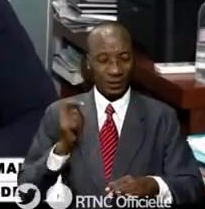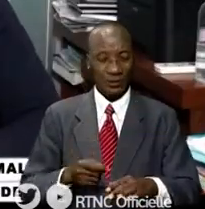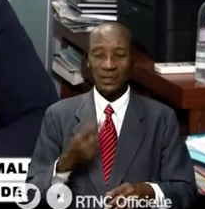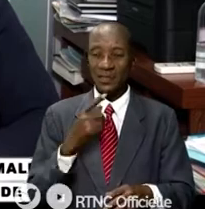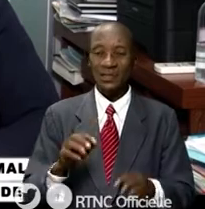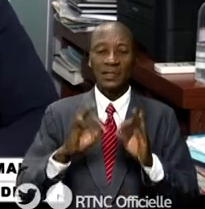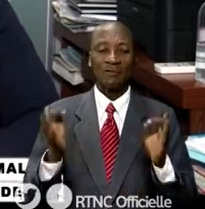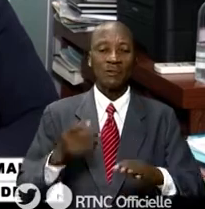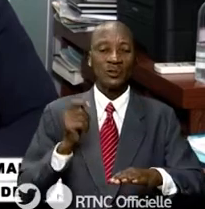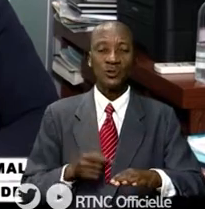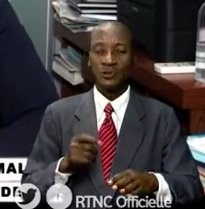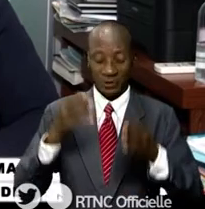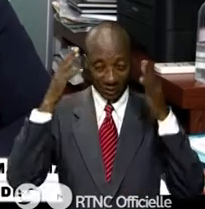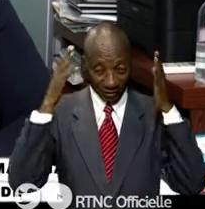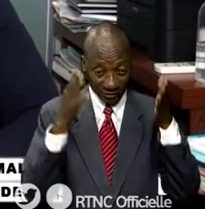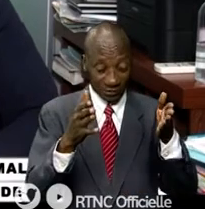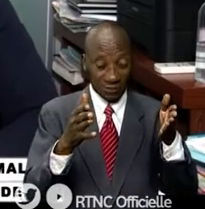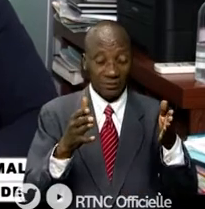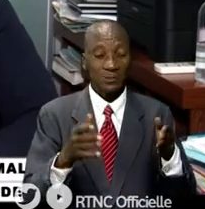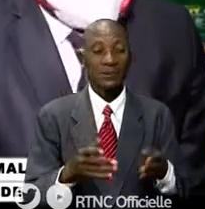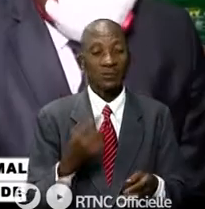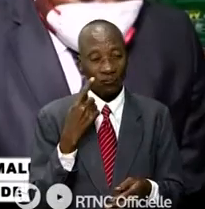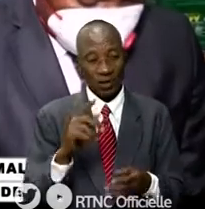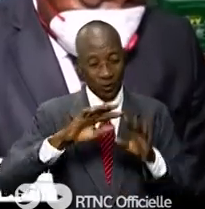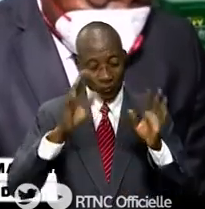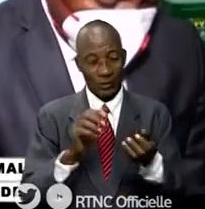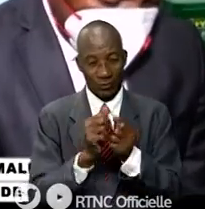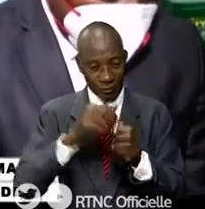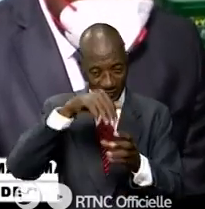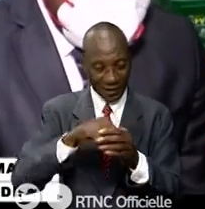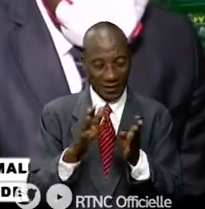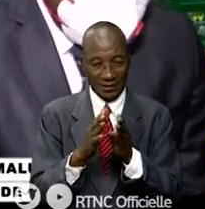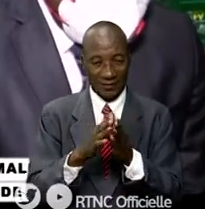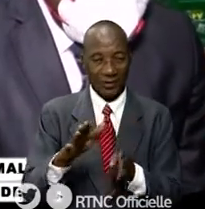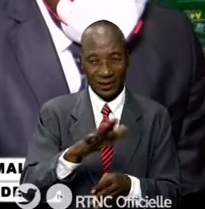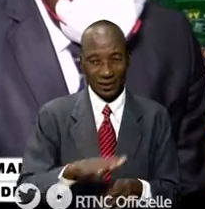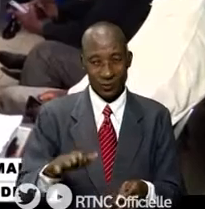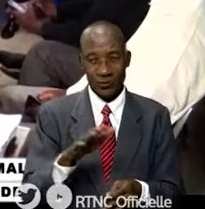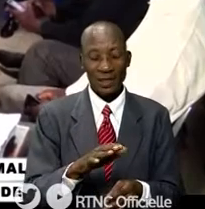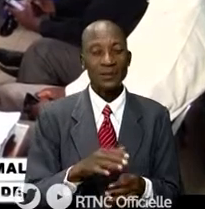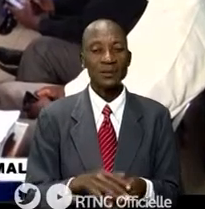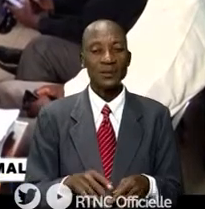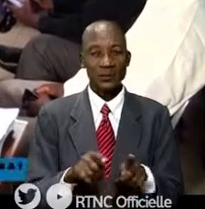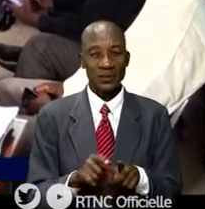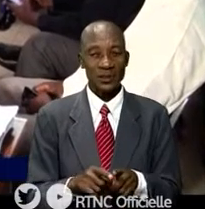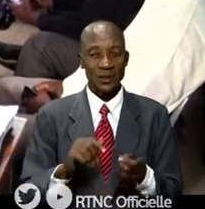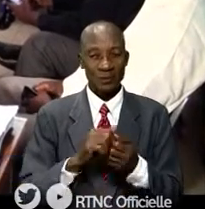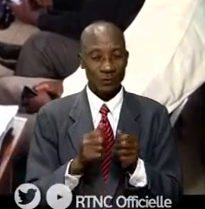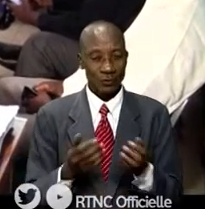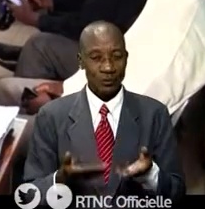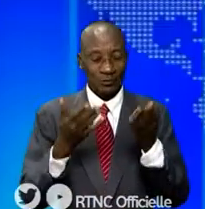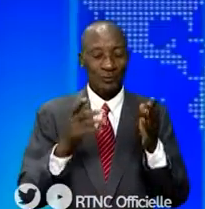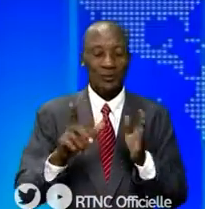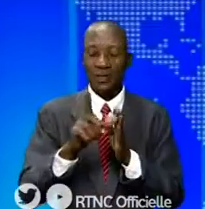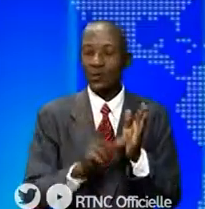judiciaire reste concentrée et suit de près tout ce qui se passe à l'Assemblée nationale et surtout la question de proposition des trois